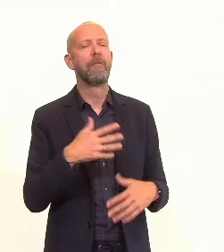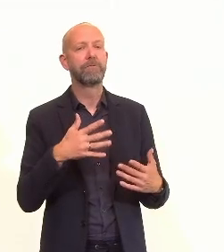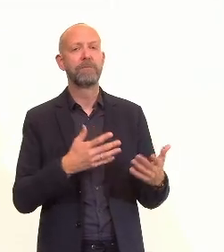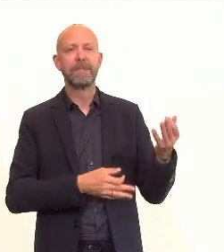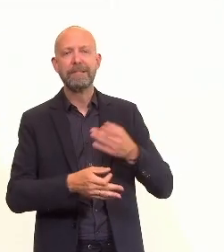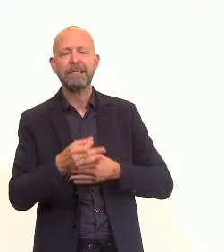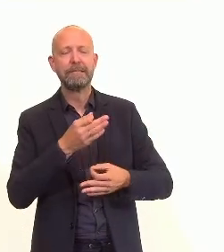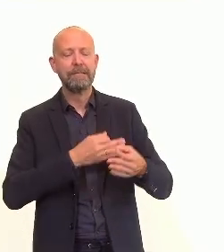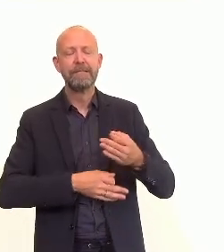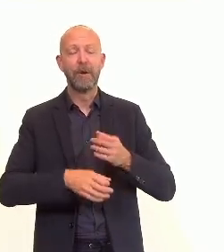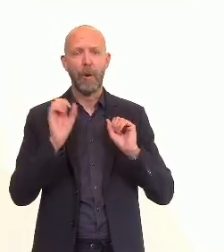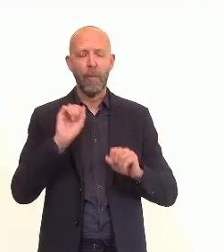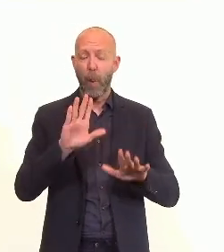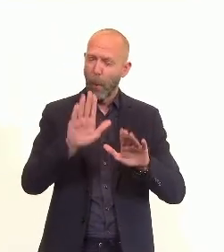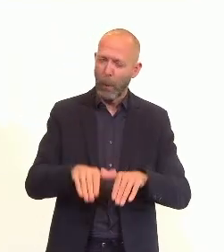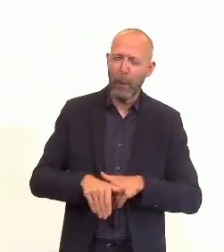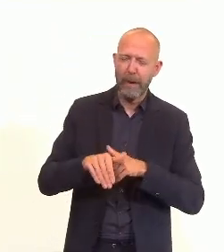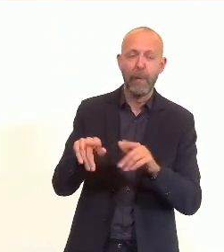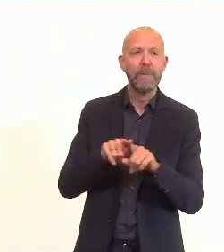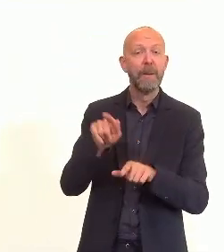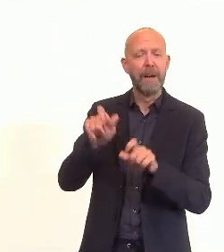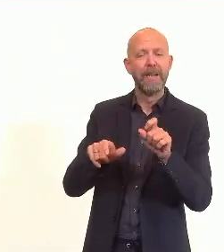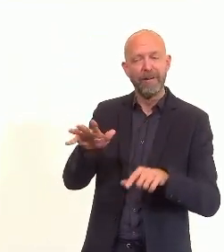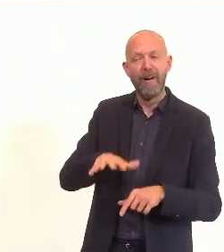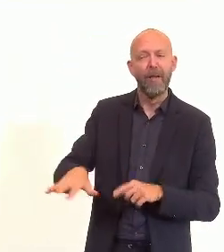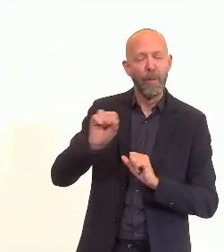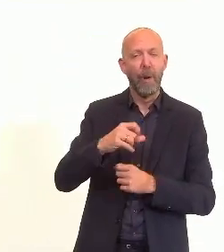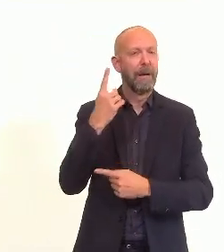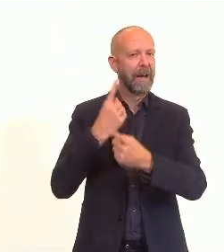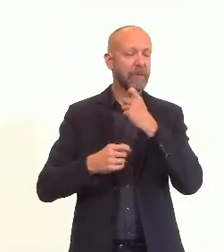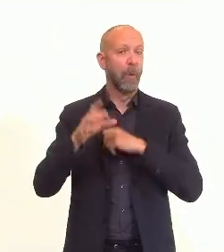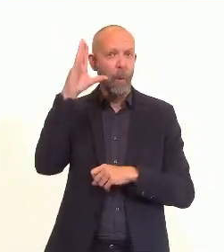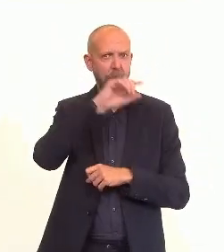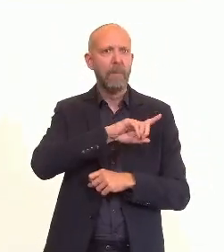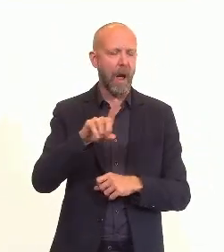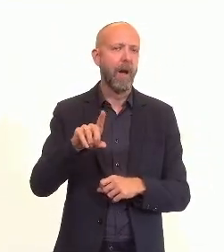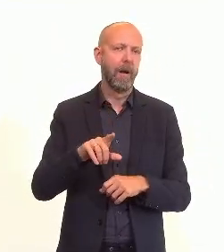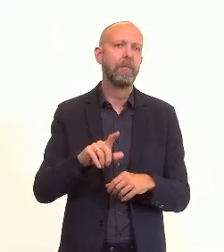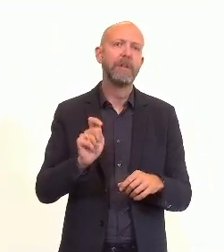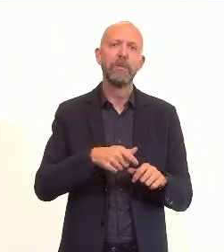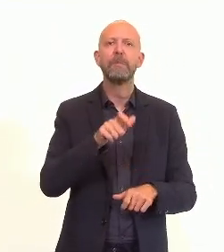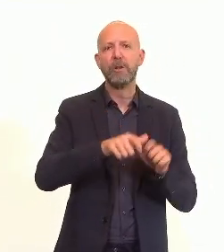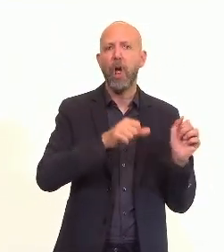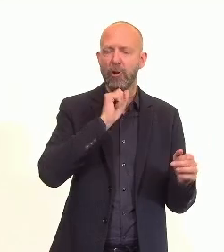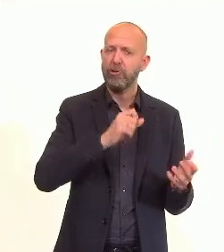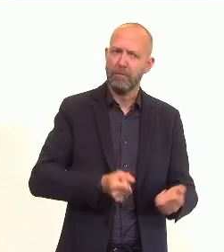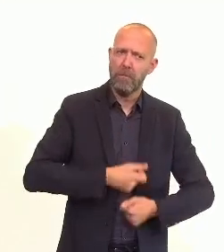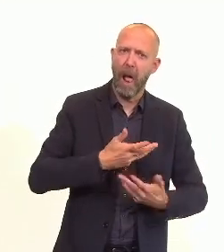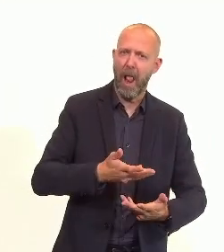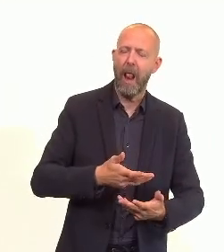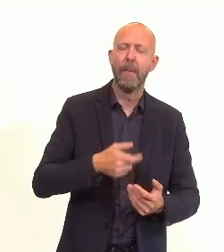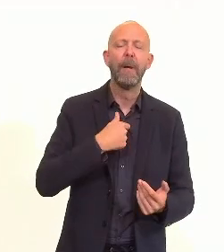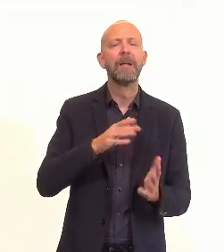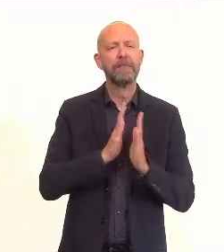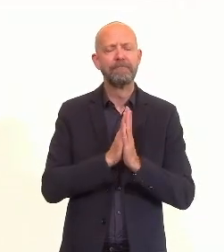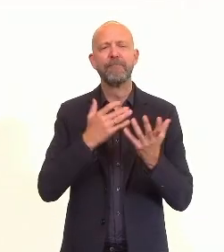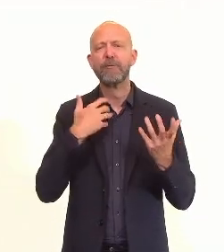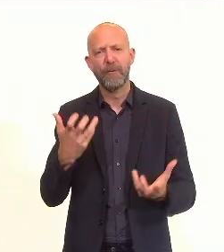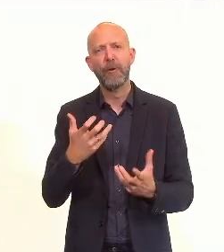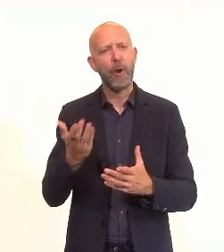avec hors antenne, avec les gens qui poseront des questions. On n'oublie pas la parole, les personnes âgées parlent, les professionnels écoutent. Et je voudrais qu'on complète